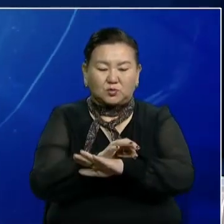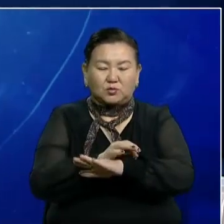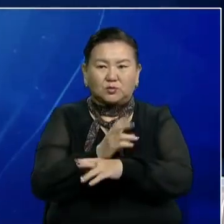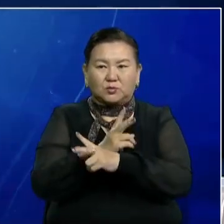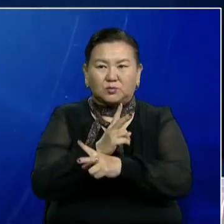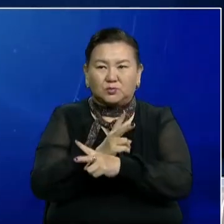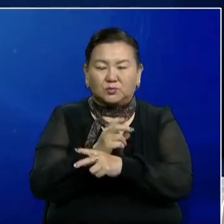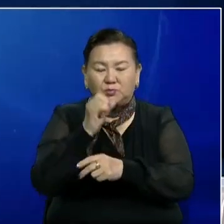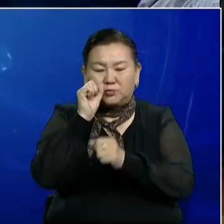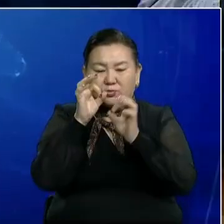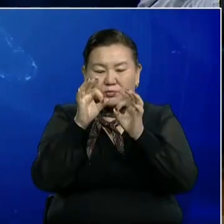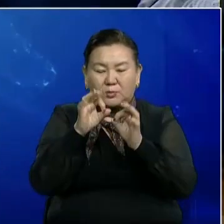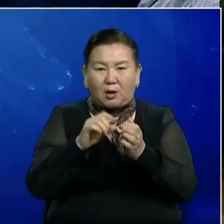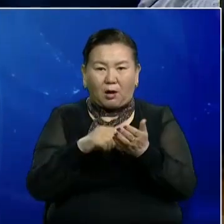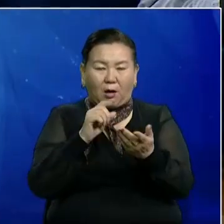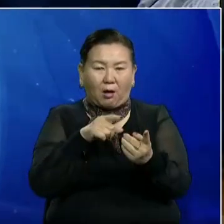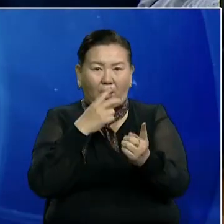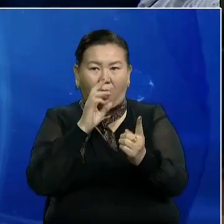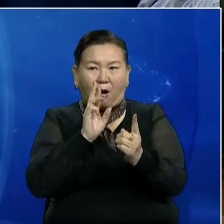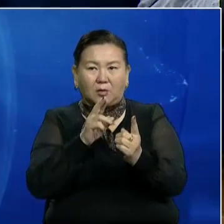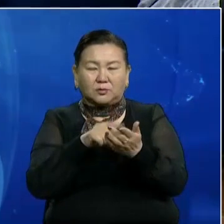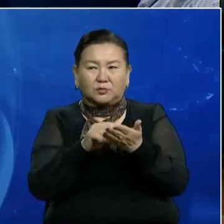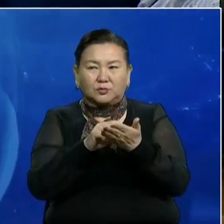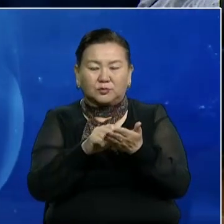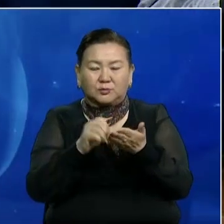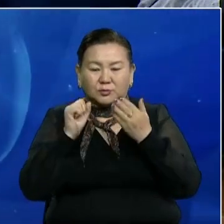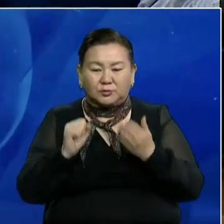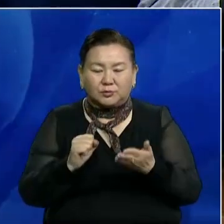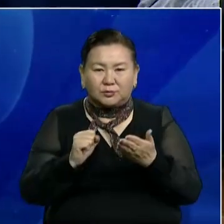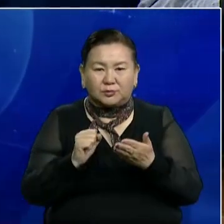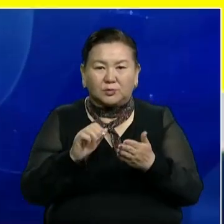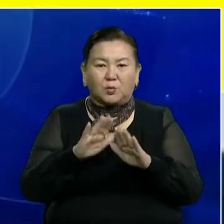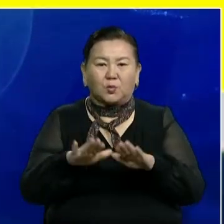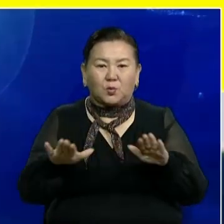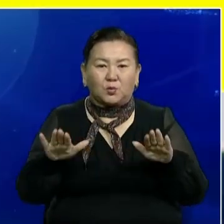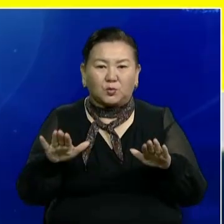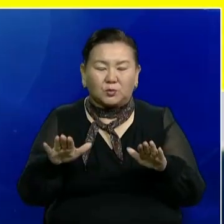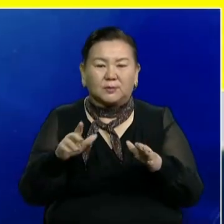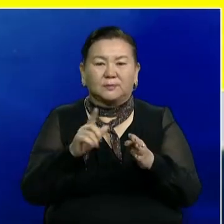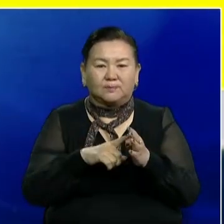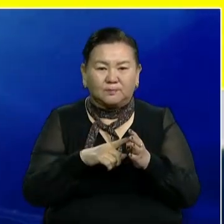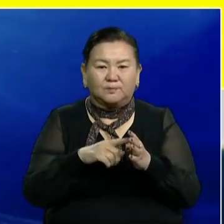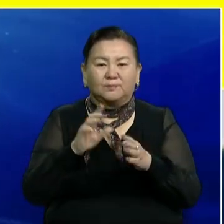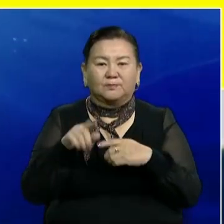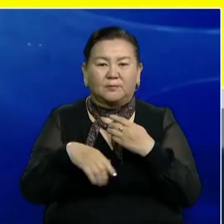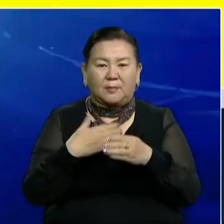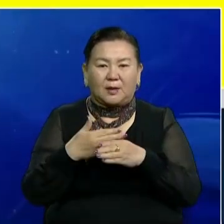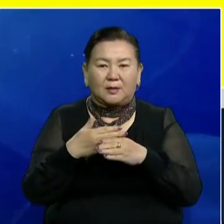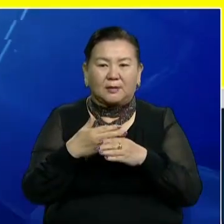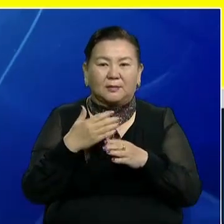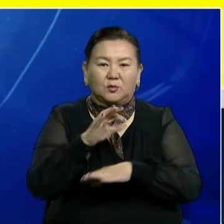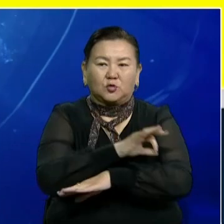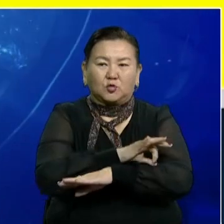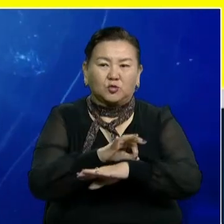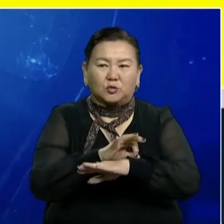болох хүмүүст гайхдаг. Оо хүү тэгснийхээ дараагаар ингээд эмгтэн хүүхдүүд үү гэж орж ирдэг. За тэгээд яг ингээд манай төсөл яг